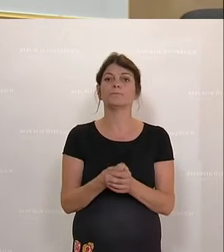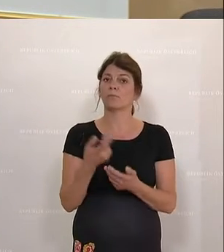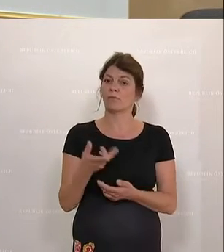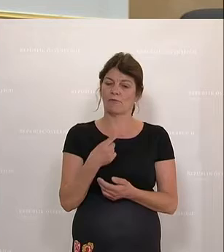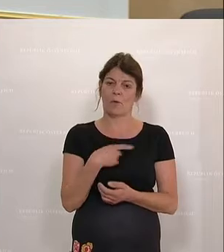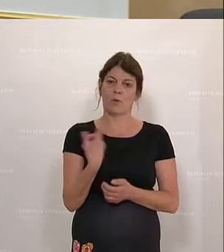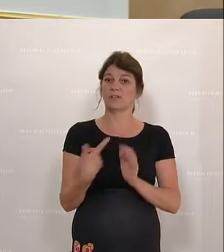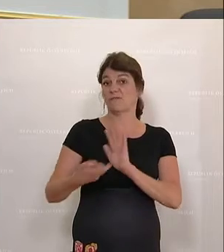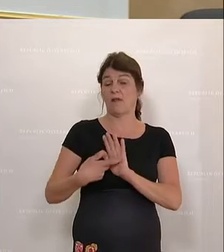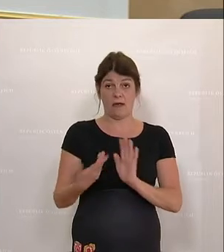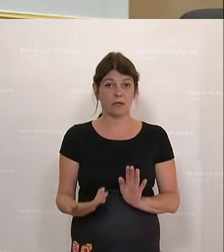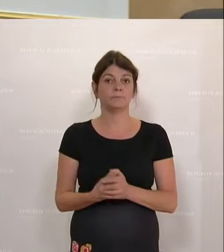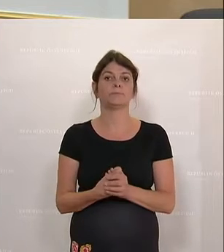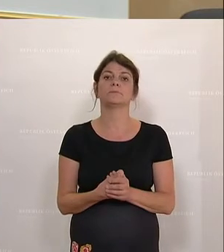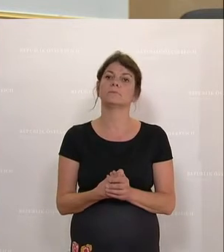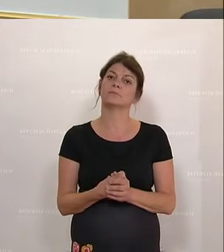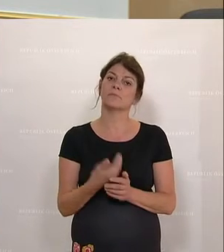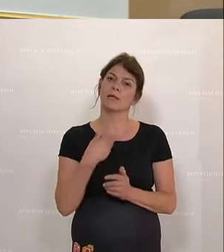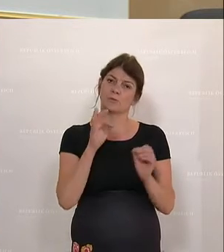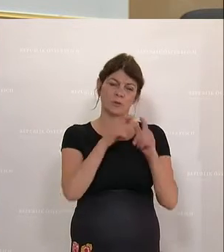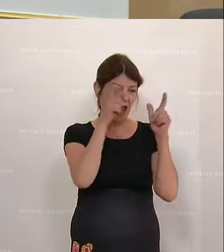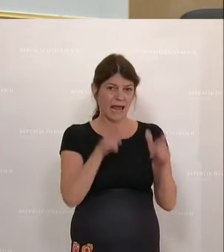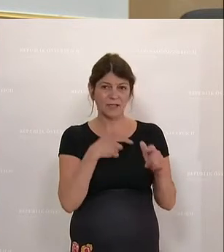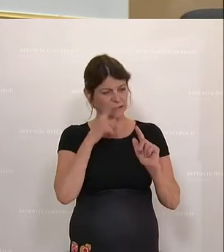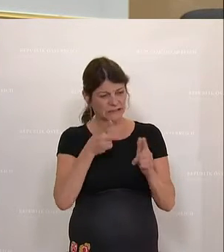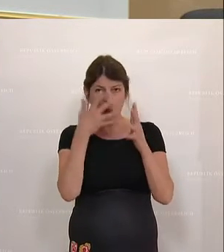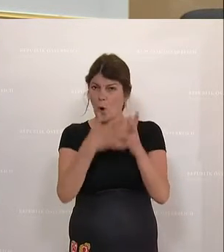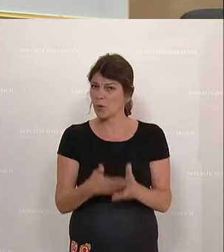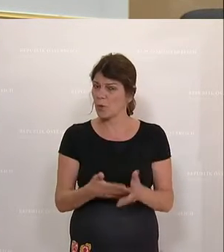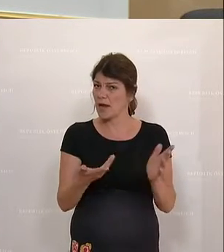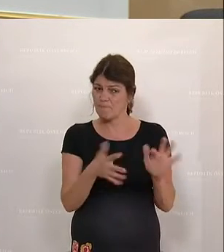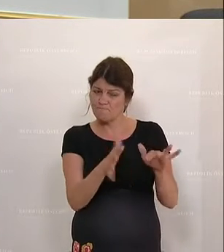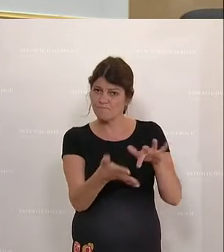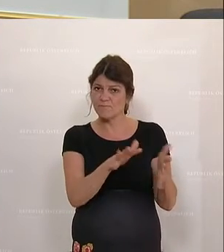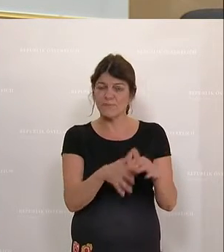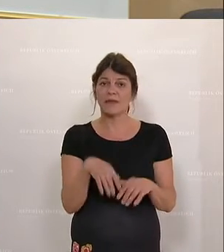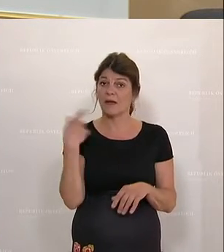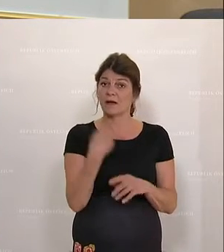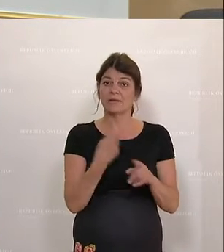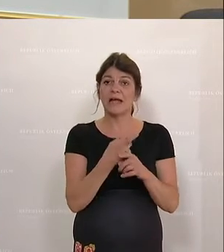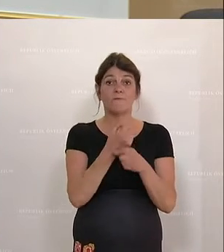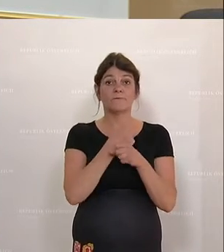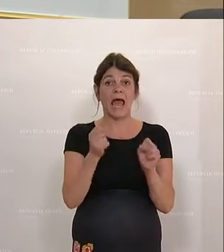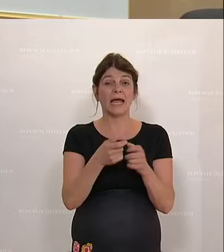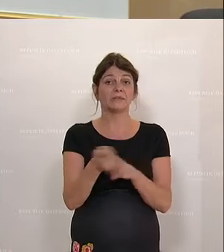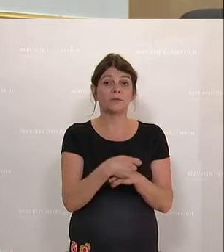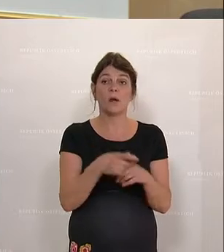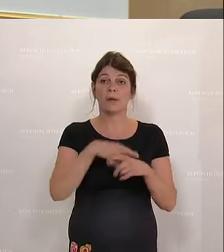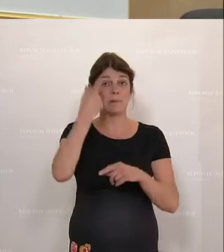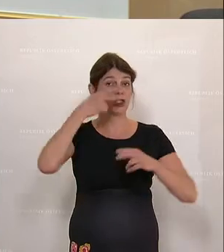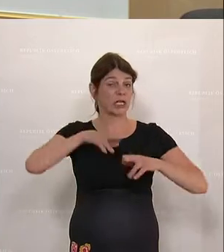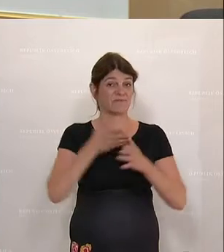uns verlangen, dass wir Einrichtungen kontrollieren, wo potenziell Freiheitsentziehungen,